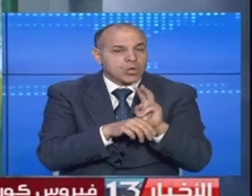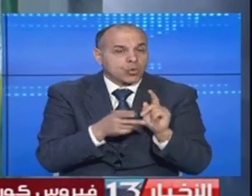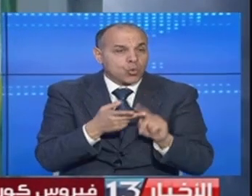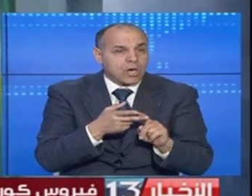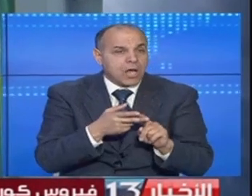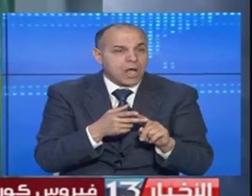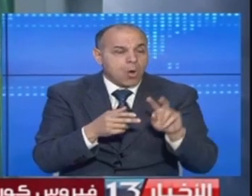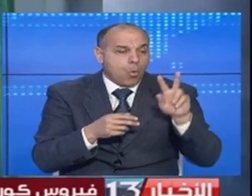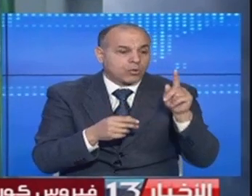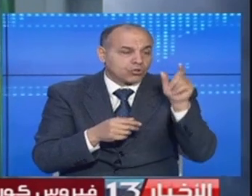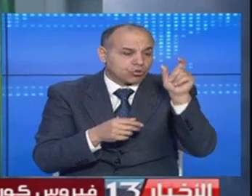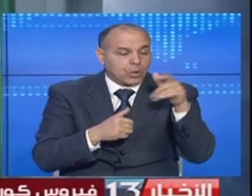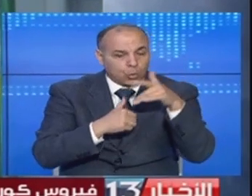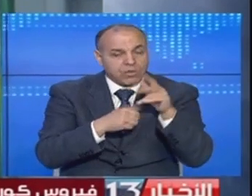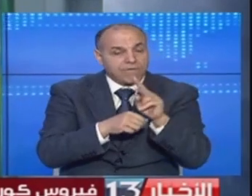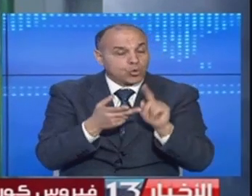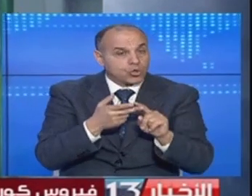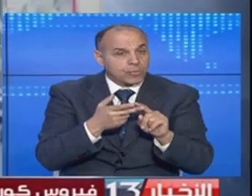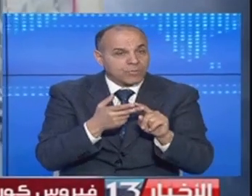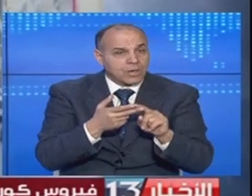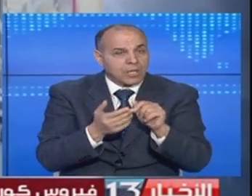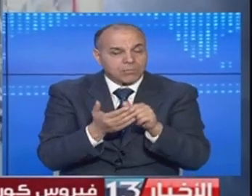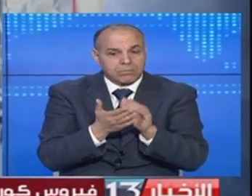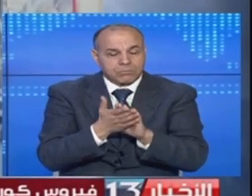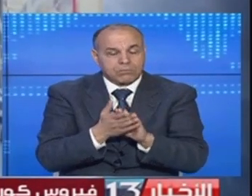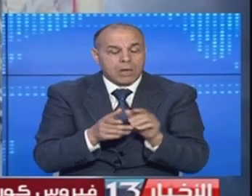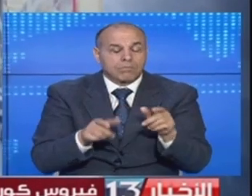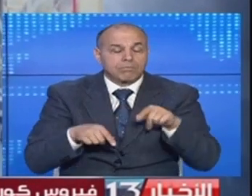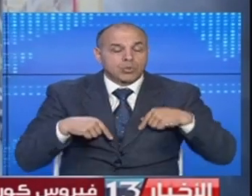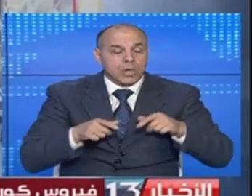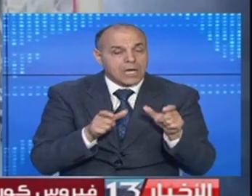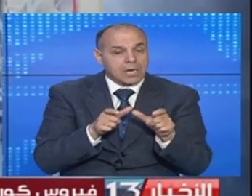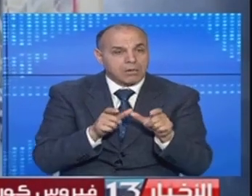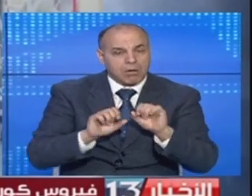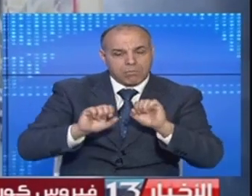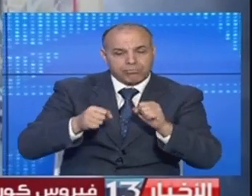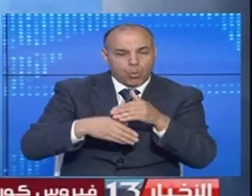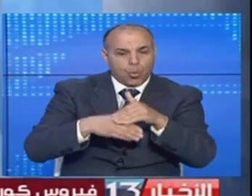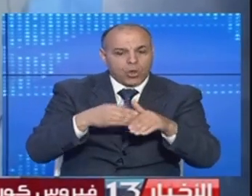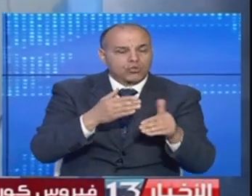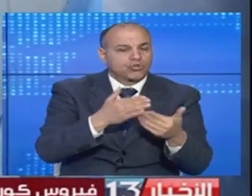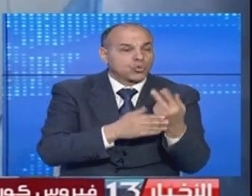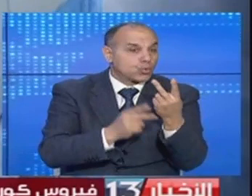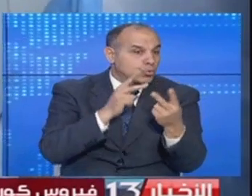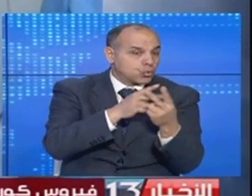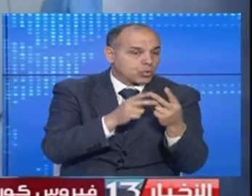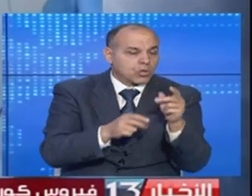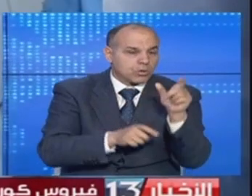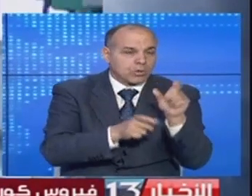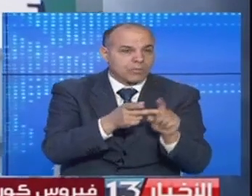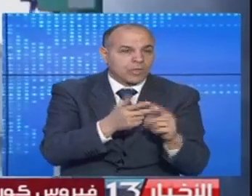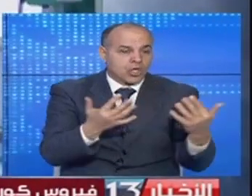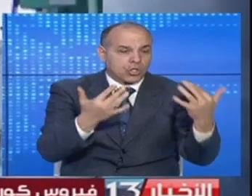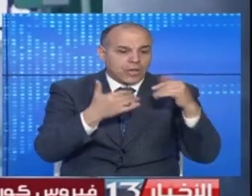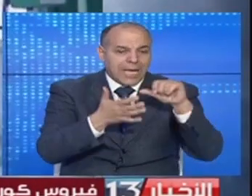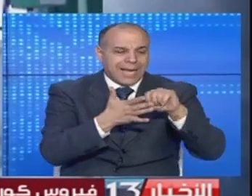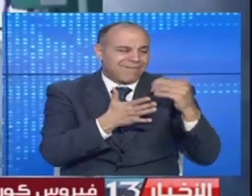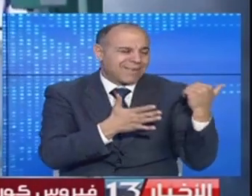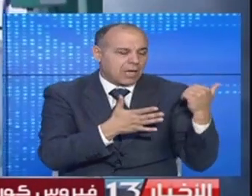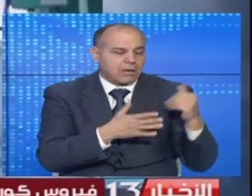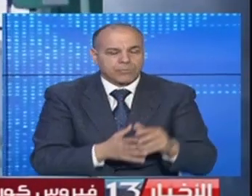الى احدى وعشرين حاله بعد تسجيل السلطات العراقيه حاله اصابه جديدتين لشخصين زار ايران في